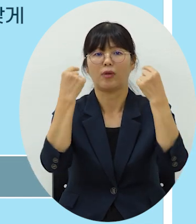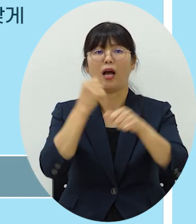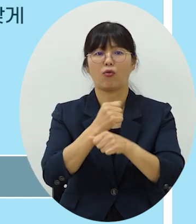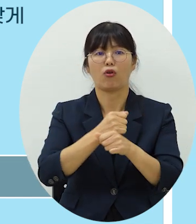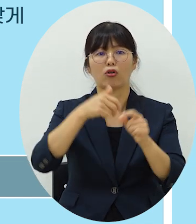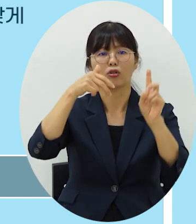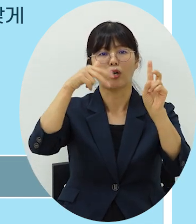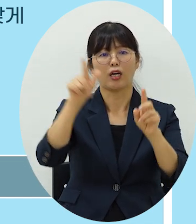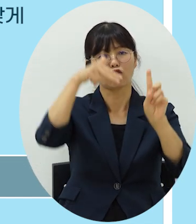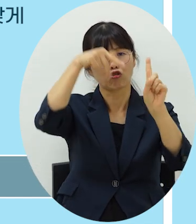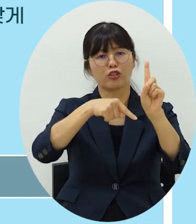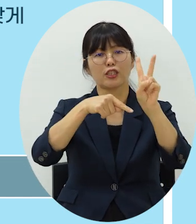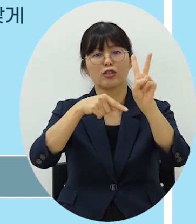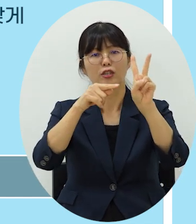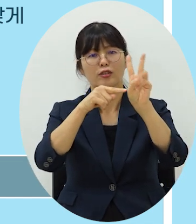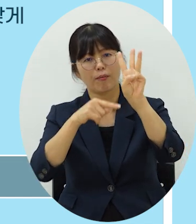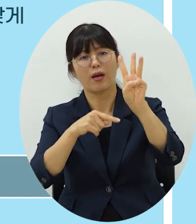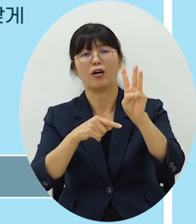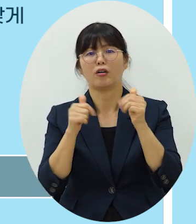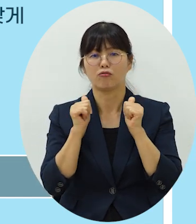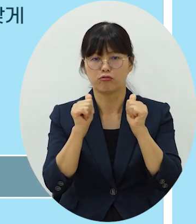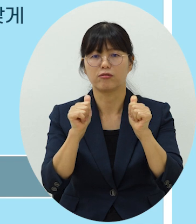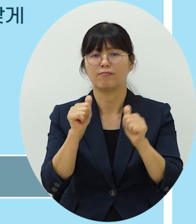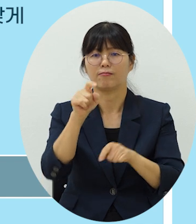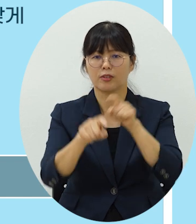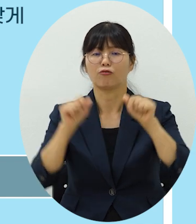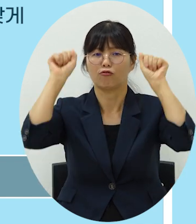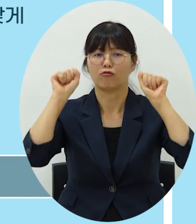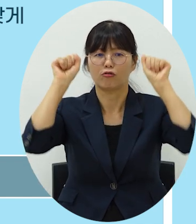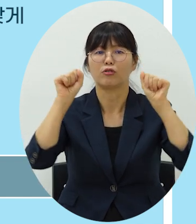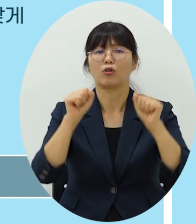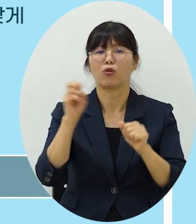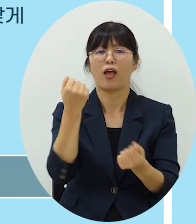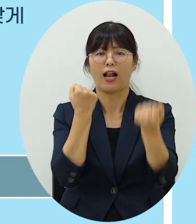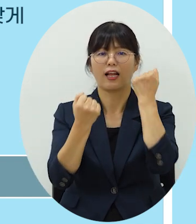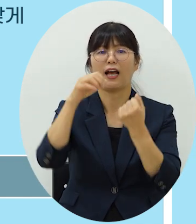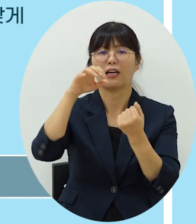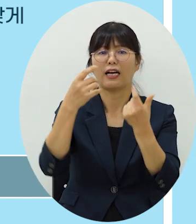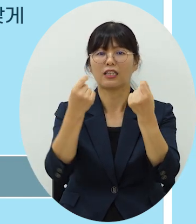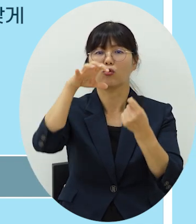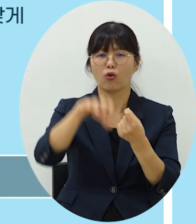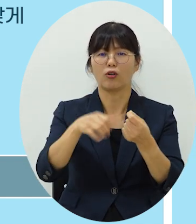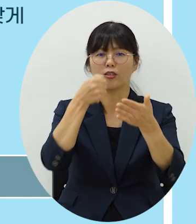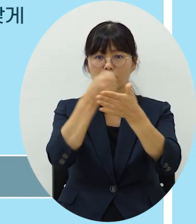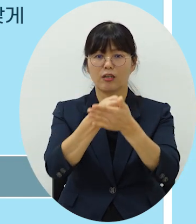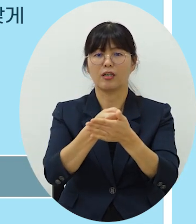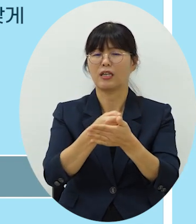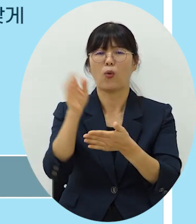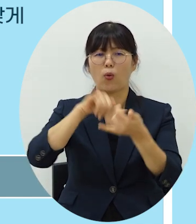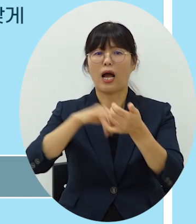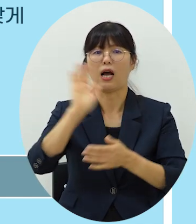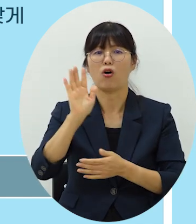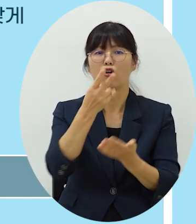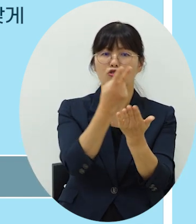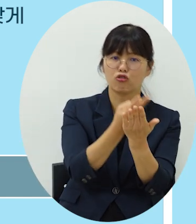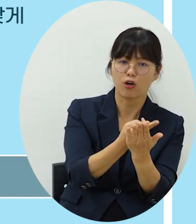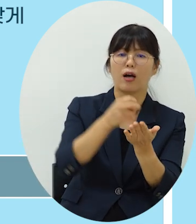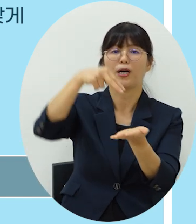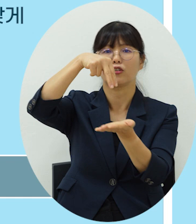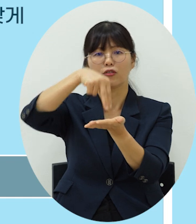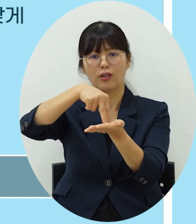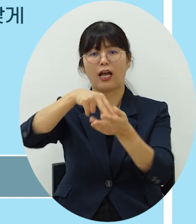2에서 3회라도 꾸준하게 실천하는 것이 중요합니다. 또한 헬스장 같이 정해진 곳에서만 하는 것이 아니라